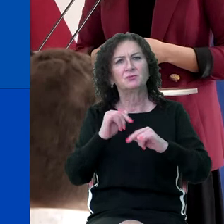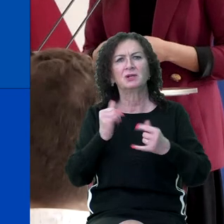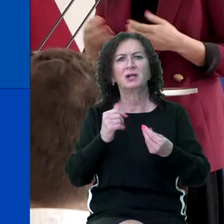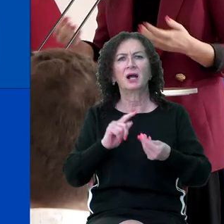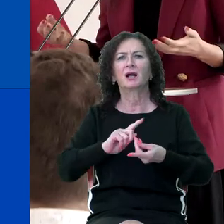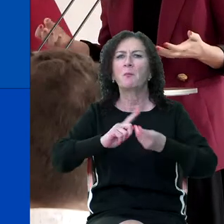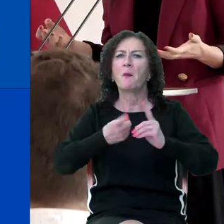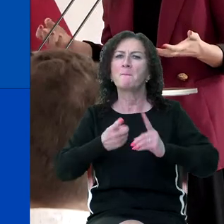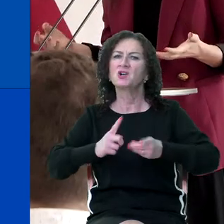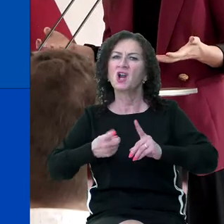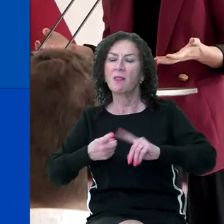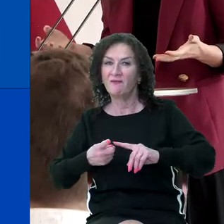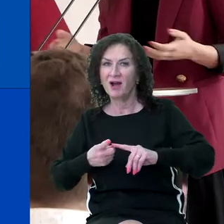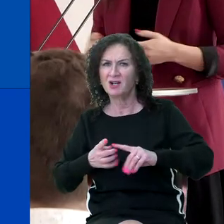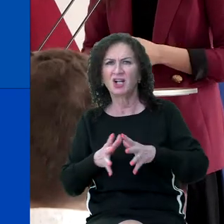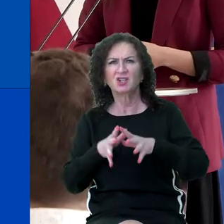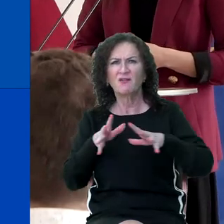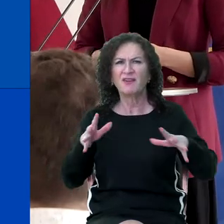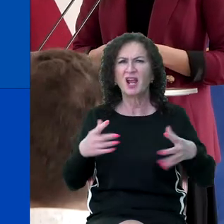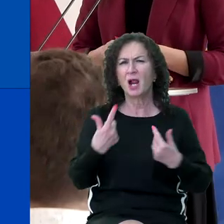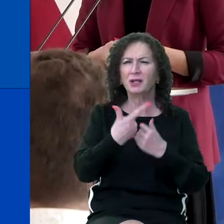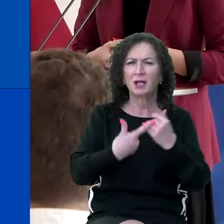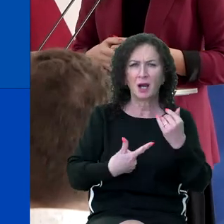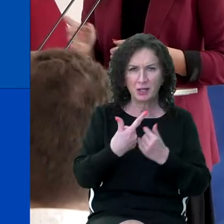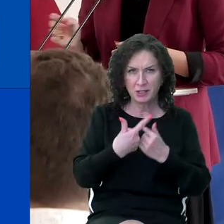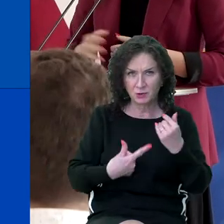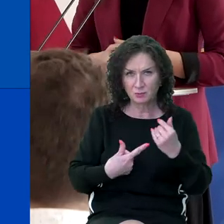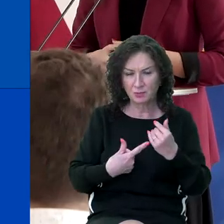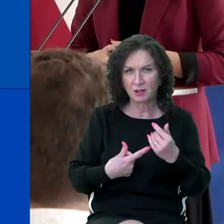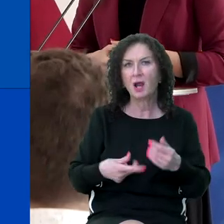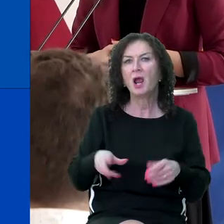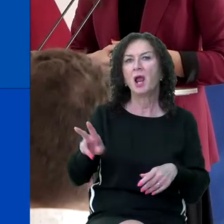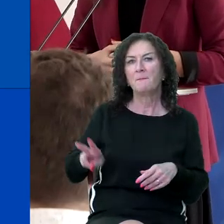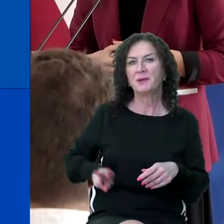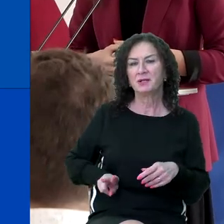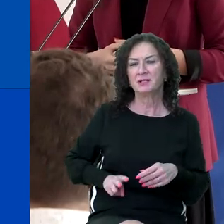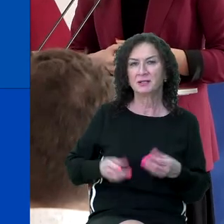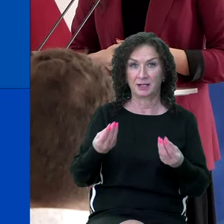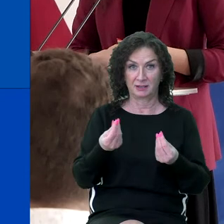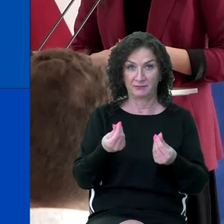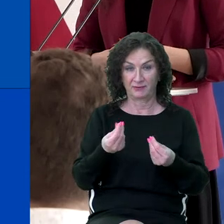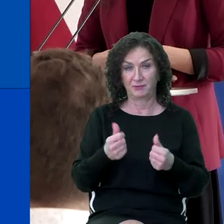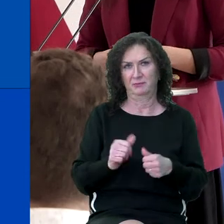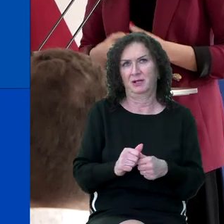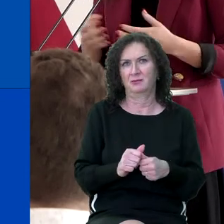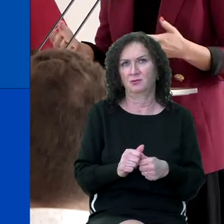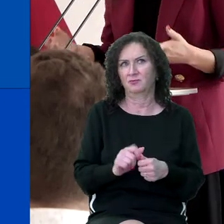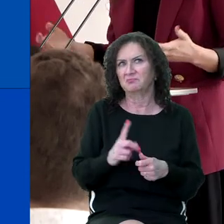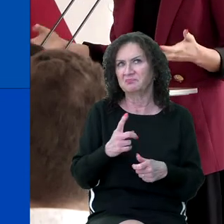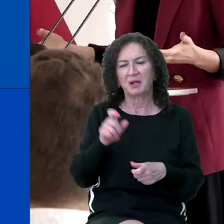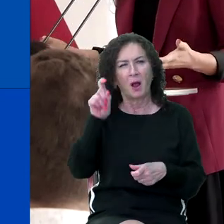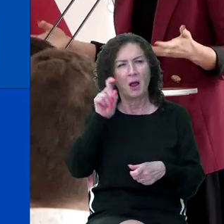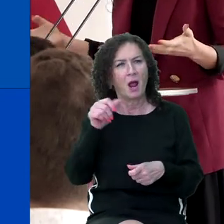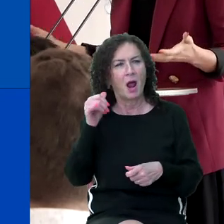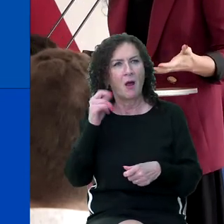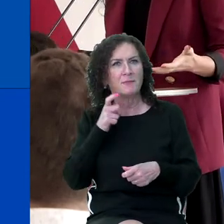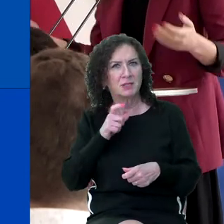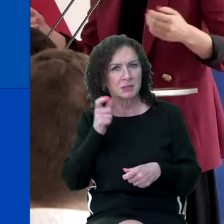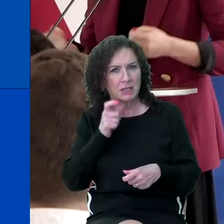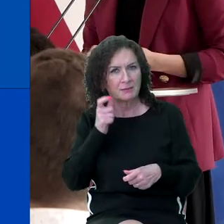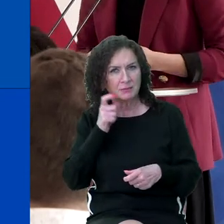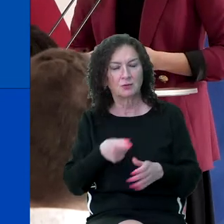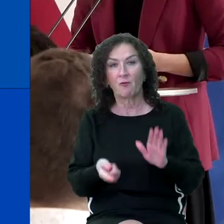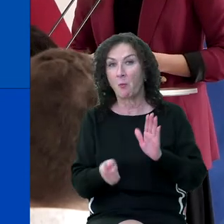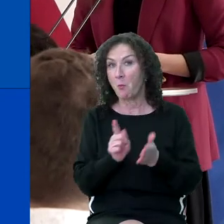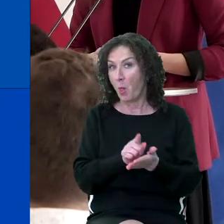które ma Ministerstwo Finansów na rzecz tego, aby wyłapywać tych przestępców podatkowych. Oczywiście moglibyśmy zrobić to sami na